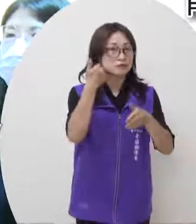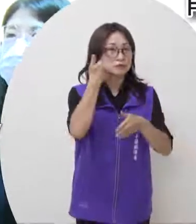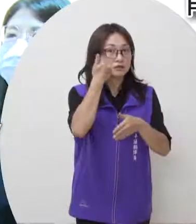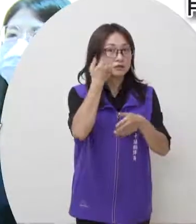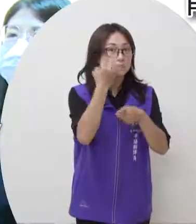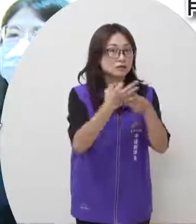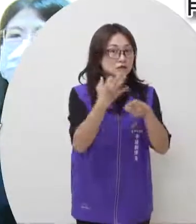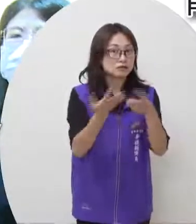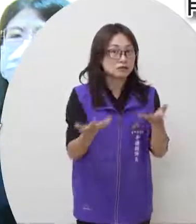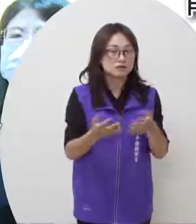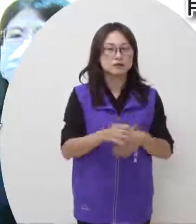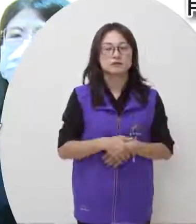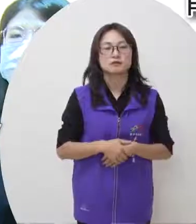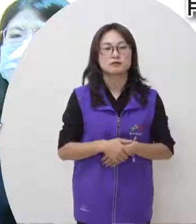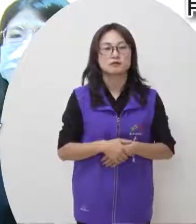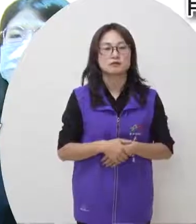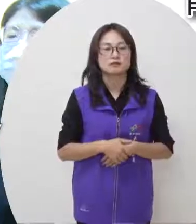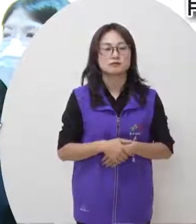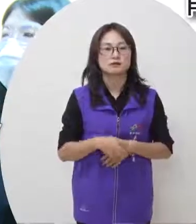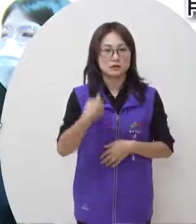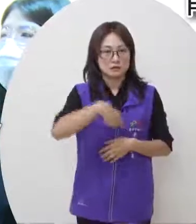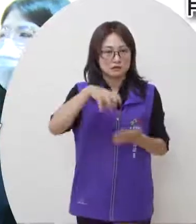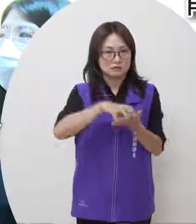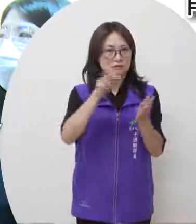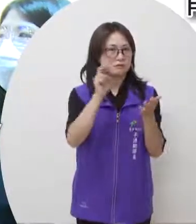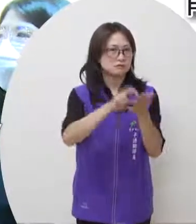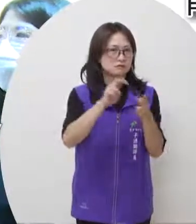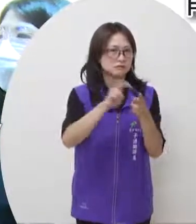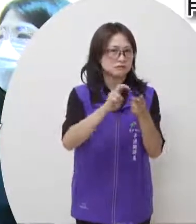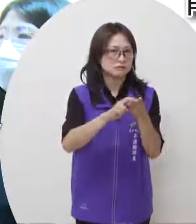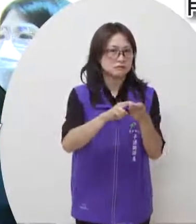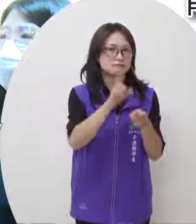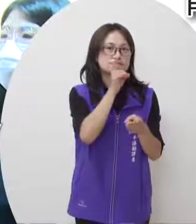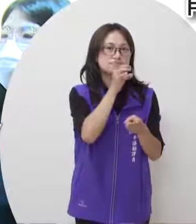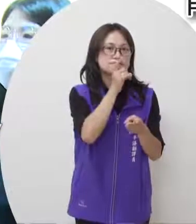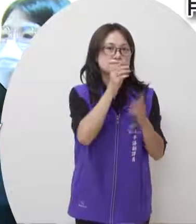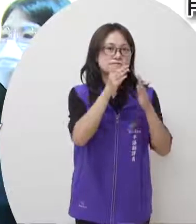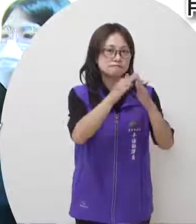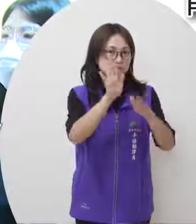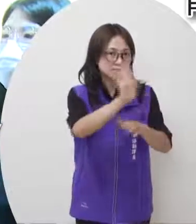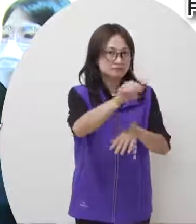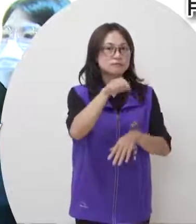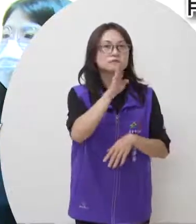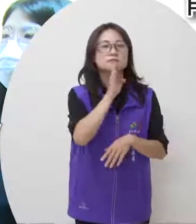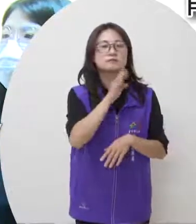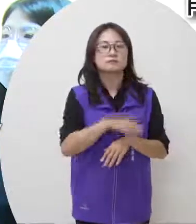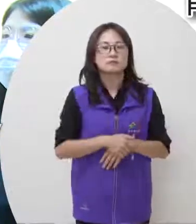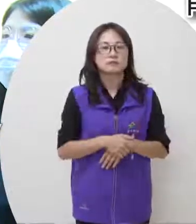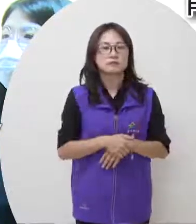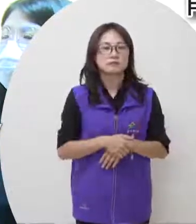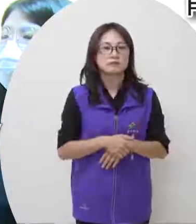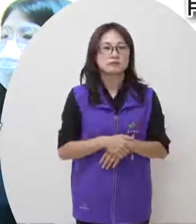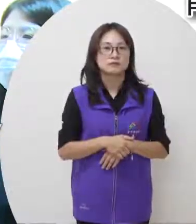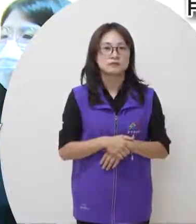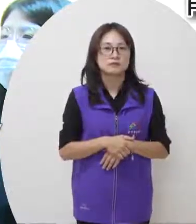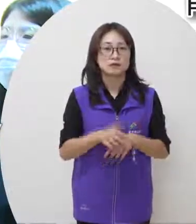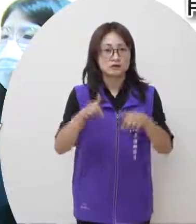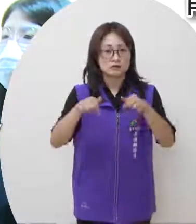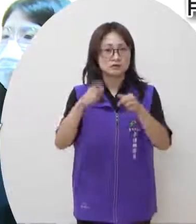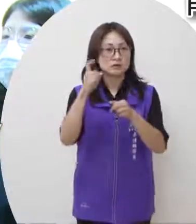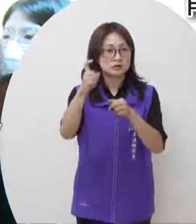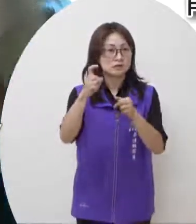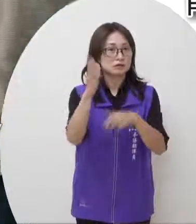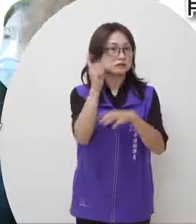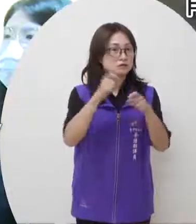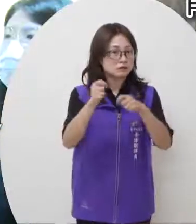么？第一个涉及在本市的市民，所以基本上本市市民基本上也都不受影响，双十政策还是